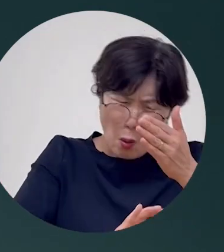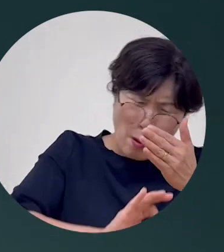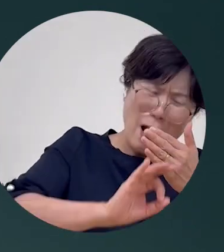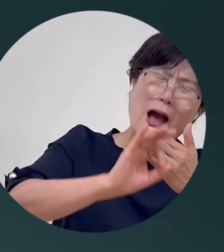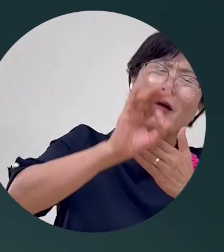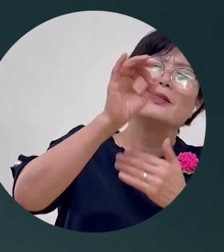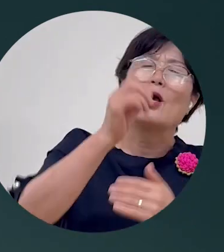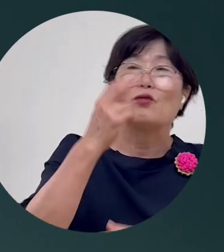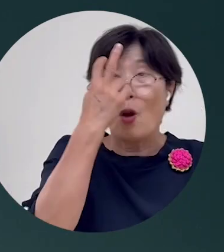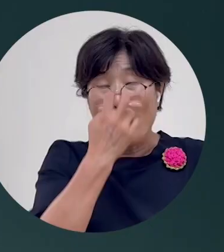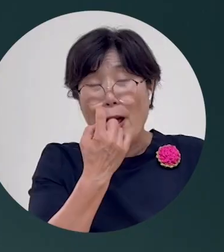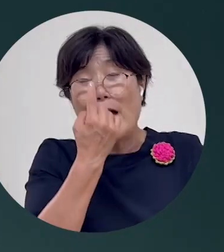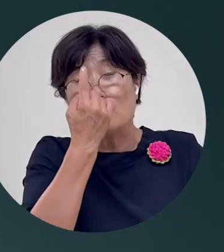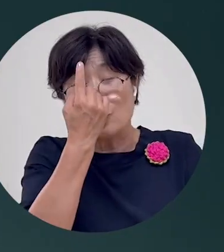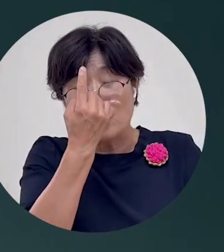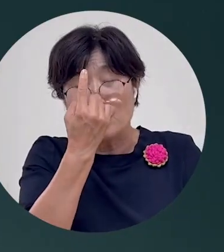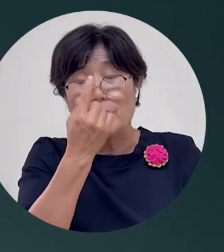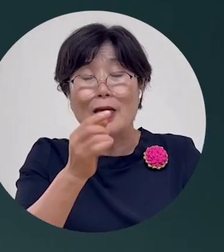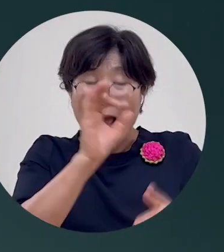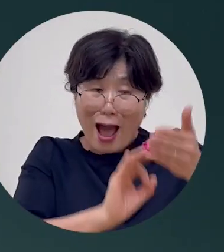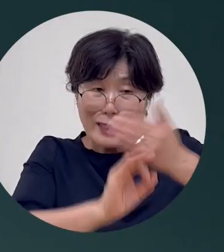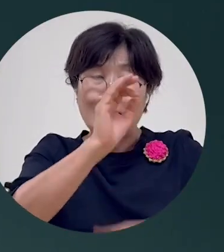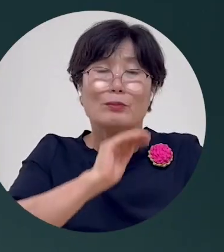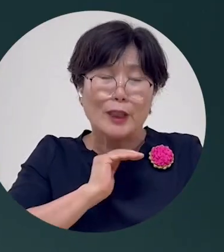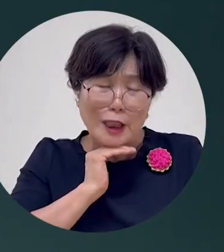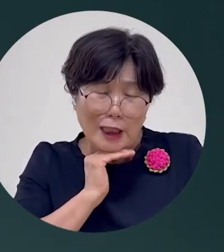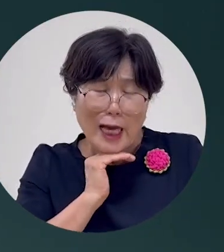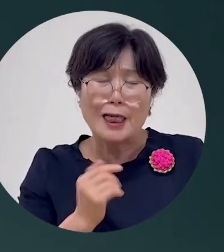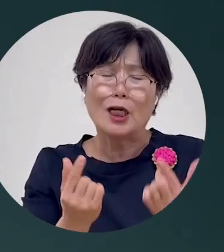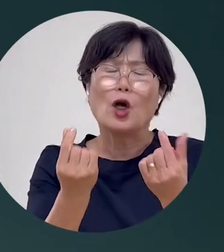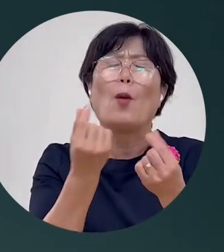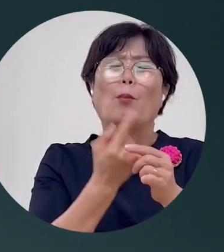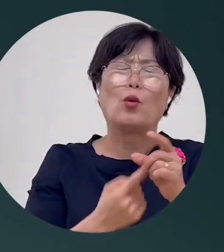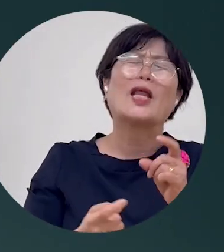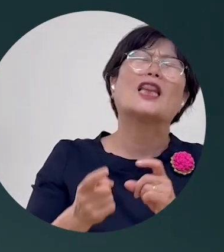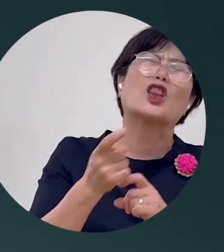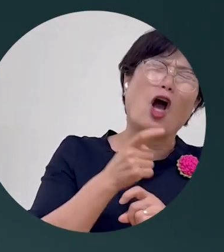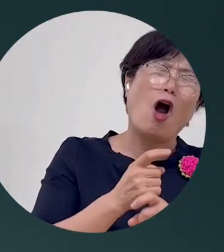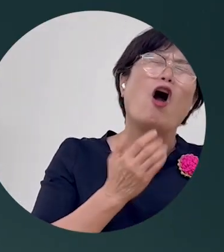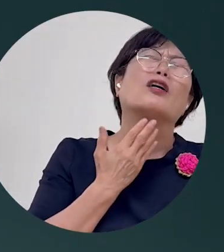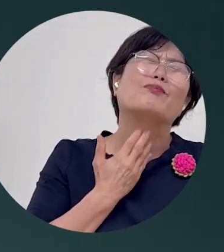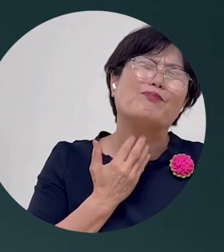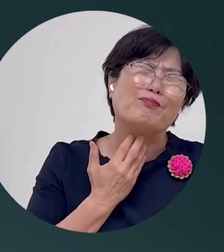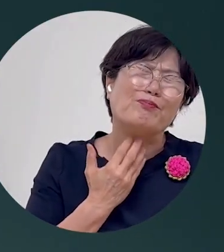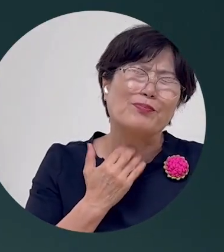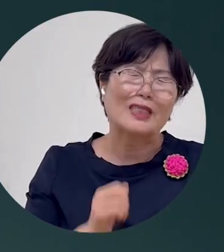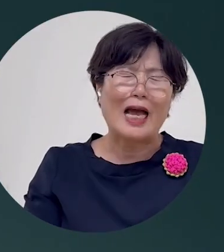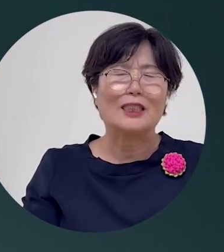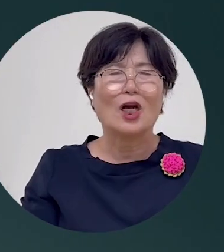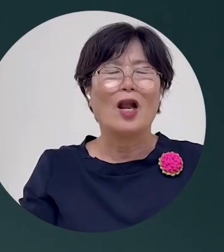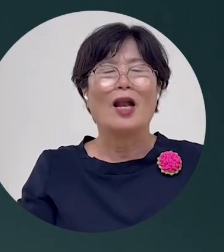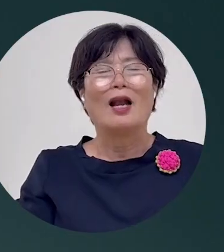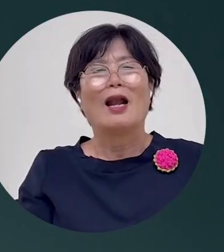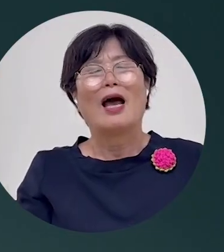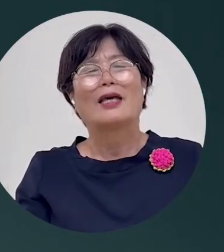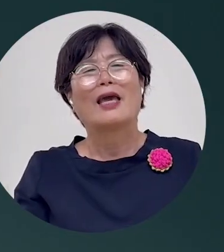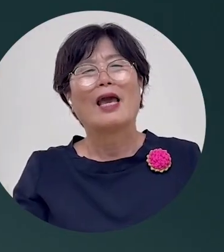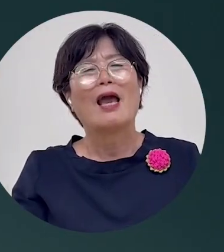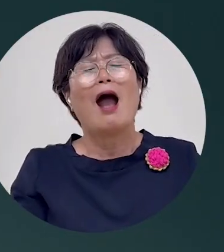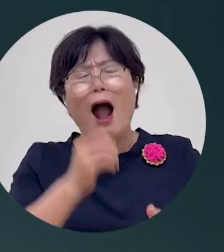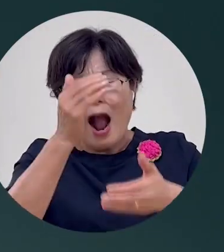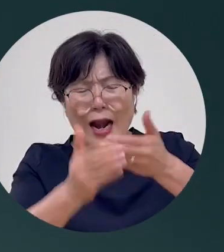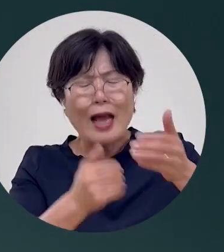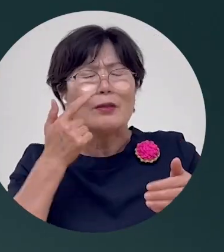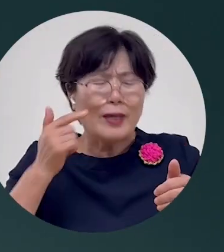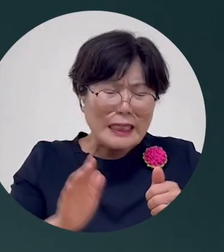파수꾼이 아침을 기다리는 것보다도 더 간절하게, 더 절실하게 하나님의 인자하심과